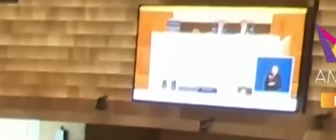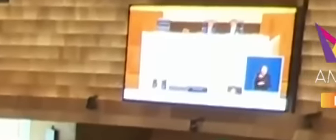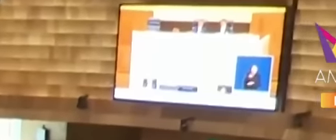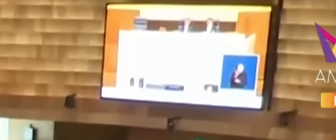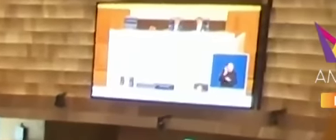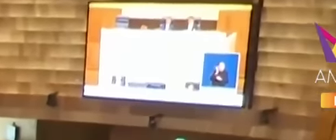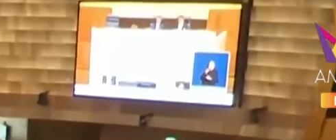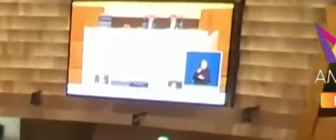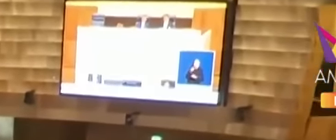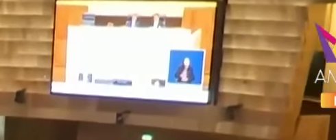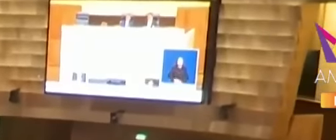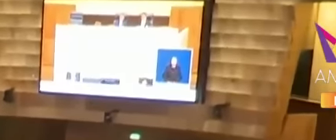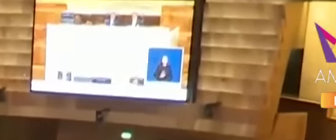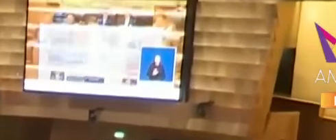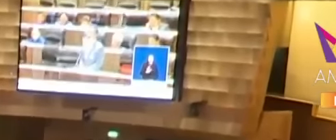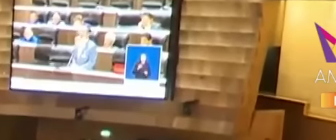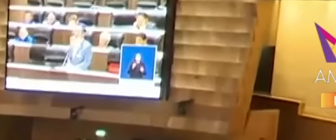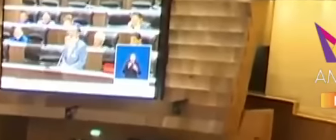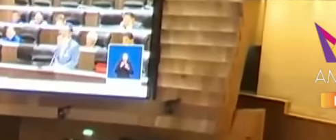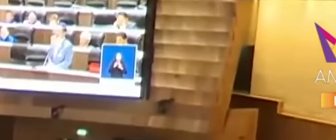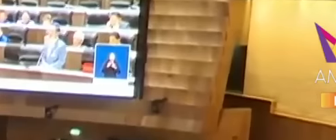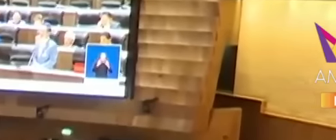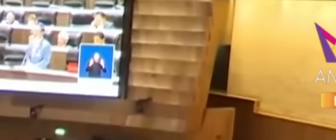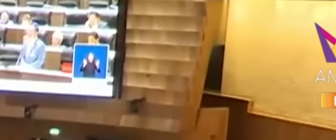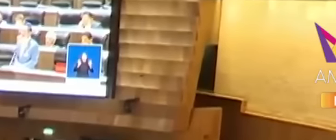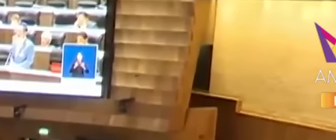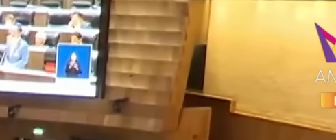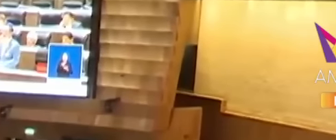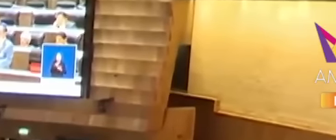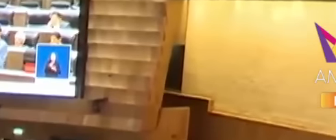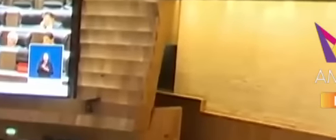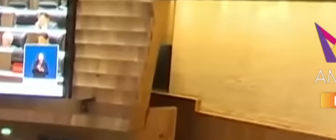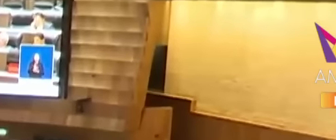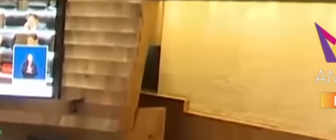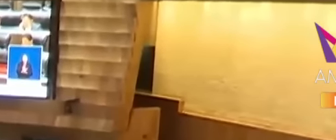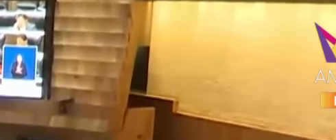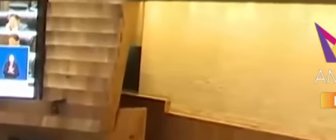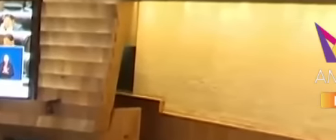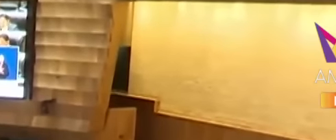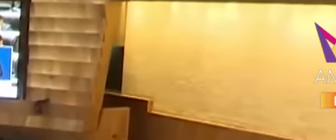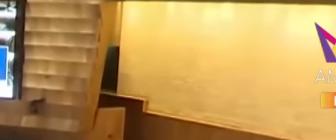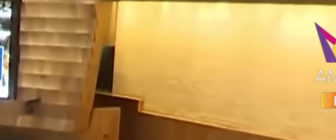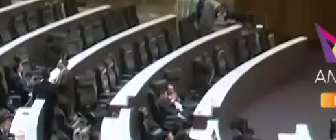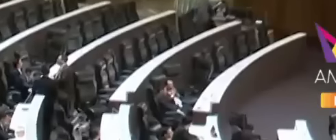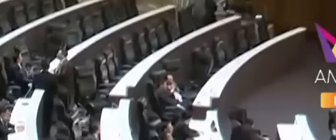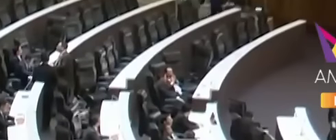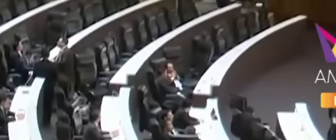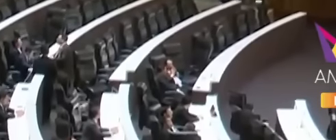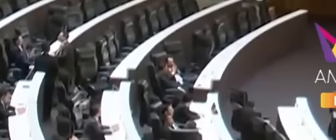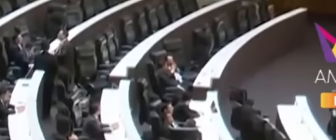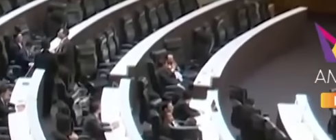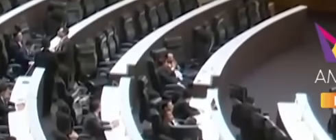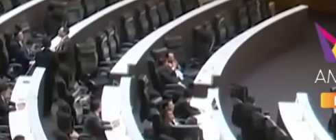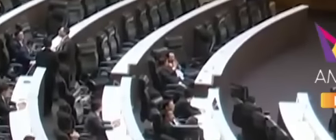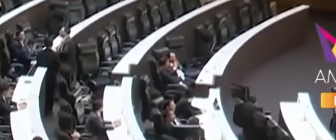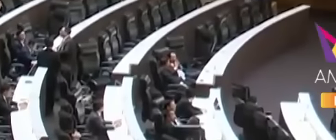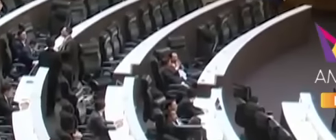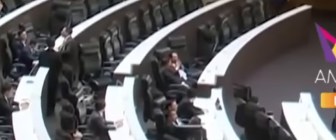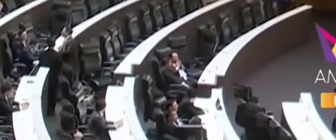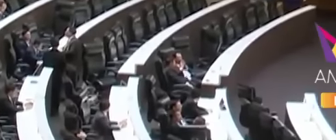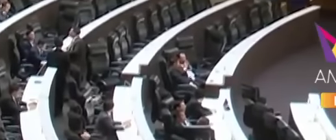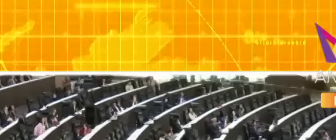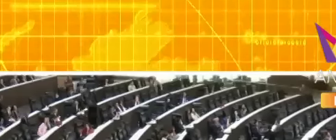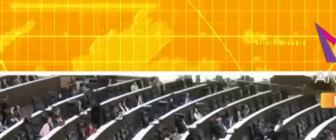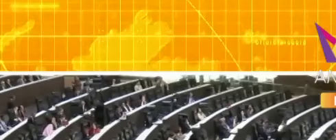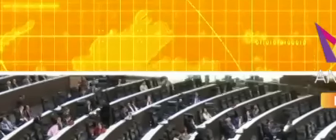แนนล้นแล้วดันทำคนให้เป็นงูได ้ เพราะงานที่ชนะไปด้วย319เสียงต่อ145